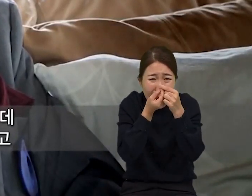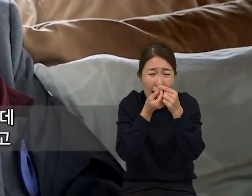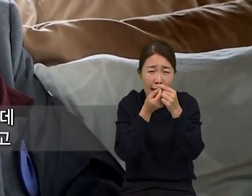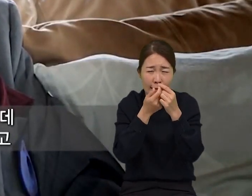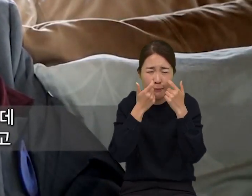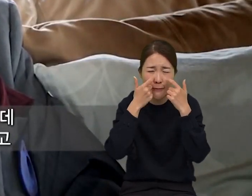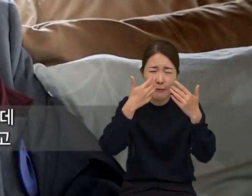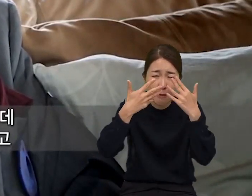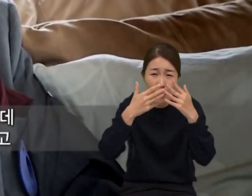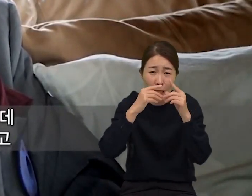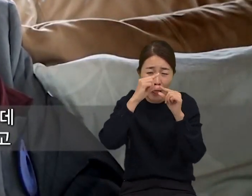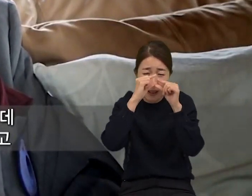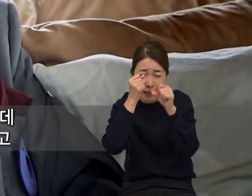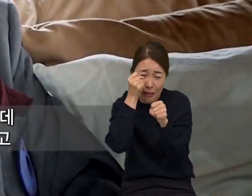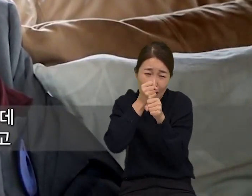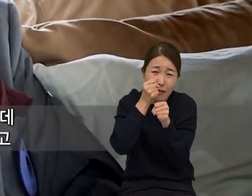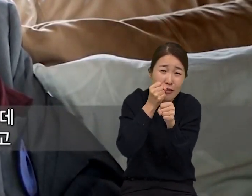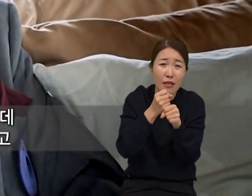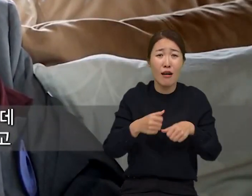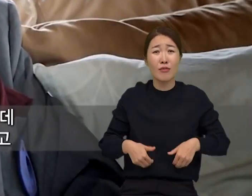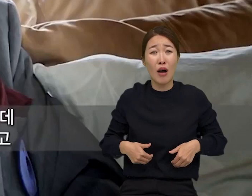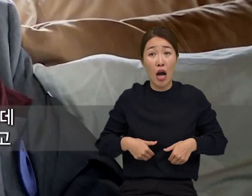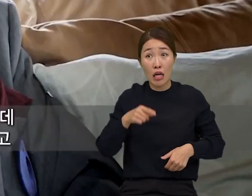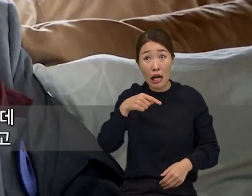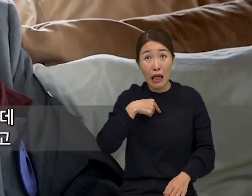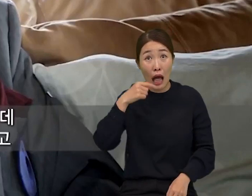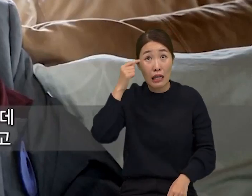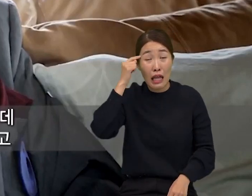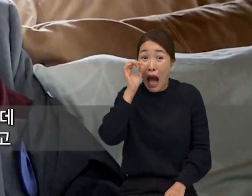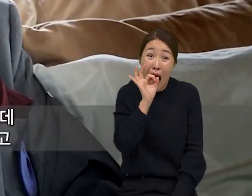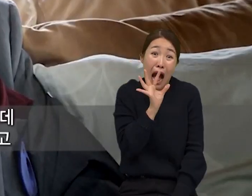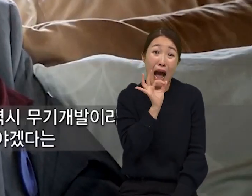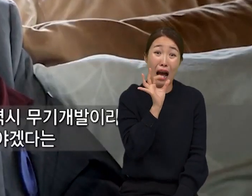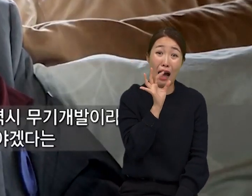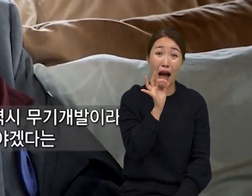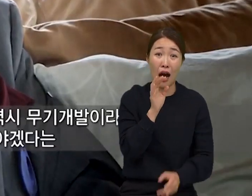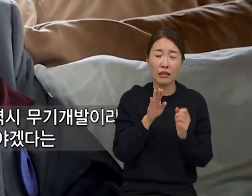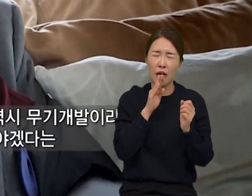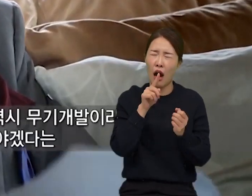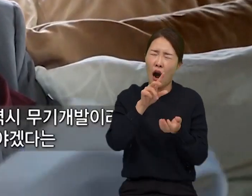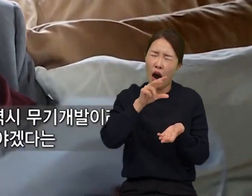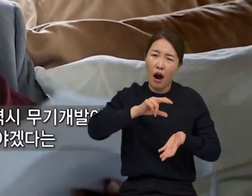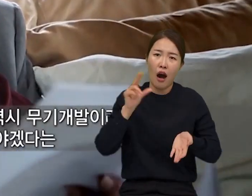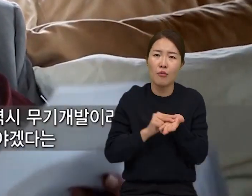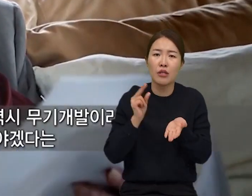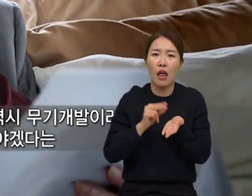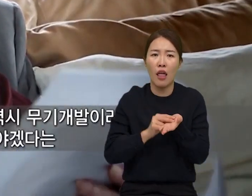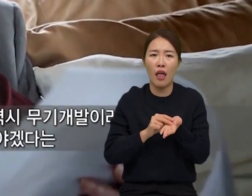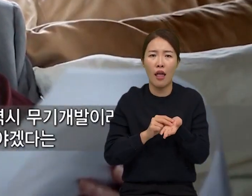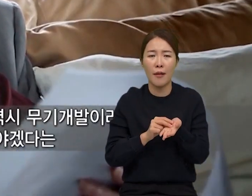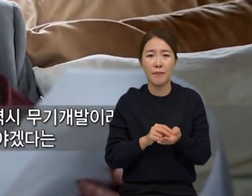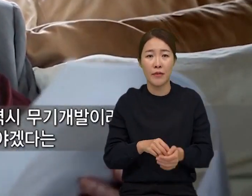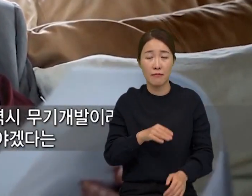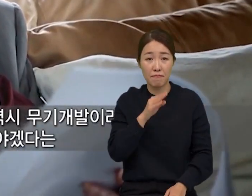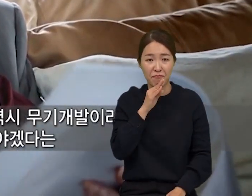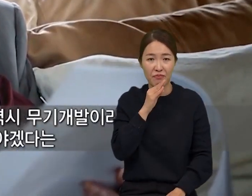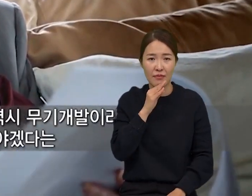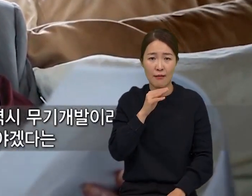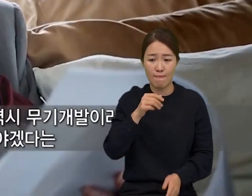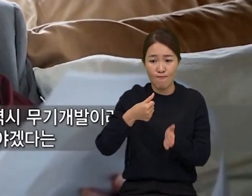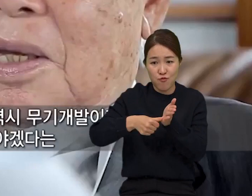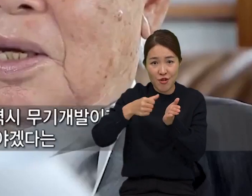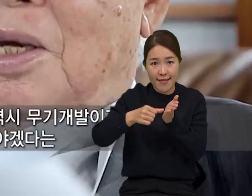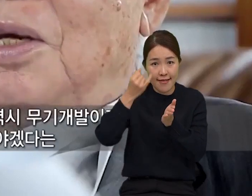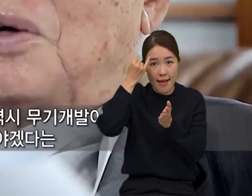정밀도가 있어야 되는데 그런 거 뭐 생각할 수도 없을 정도고, 그래서 굉장히 문제가